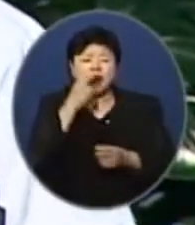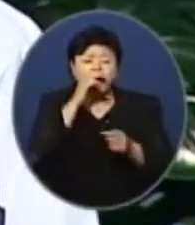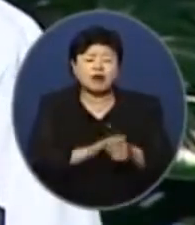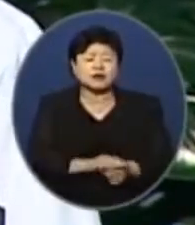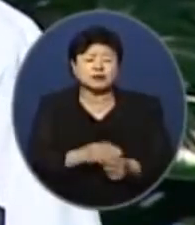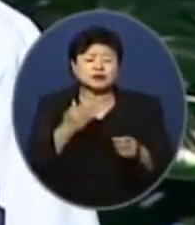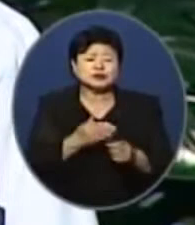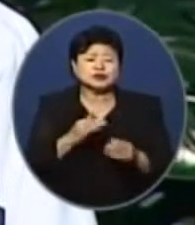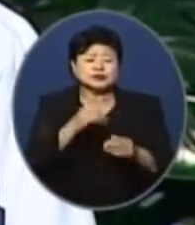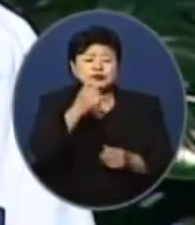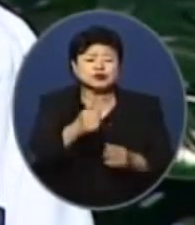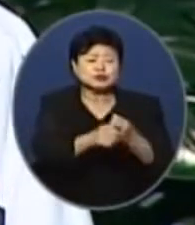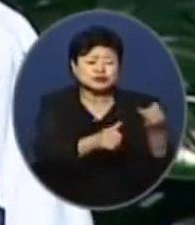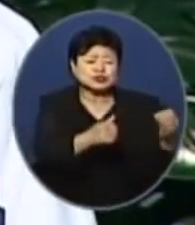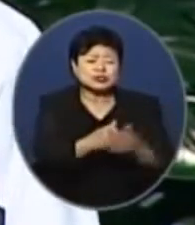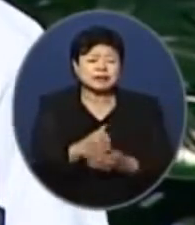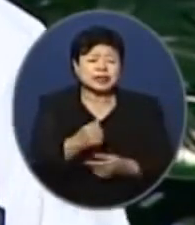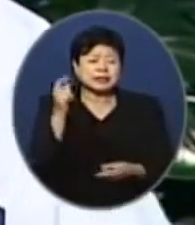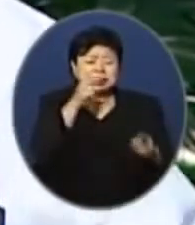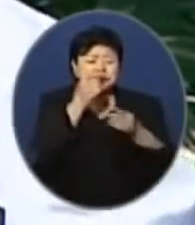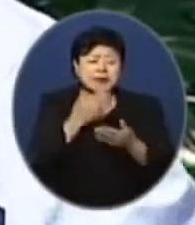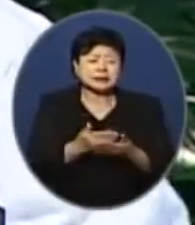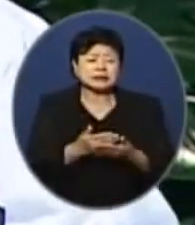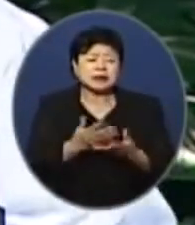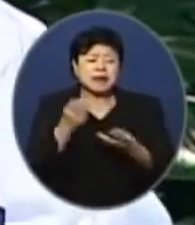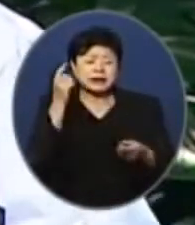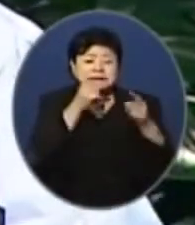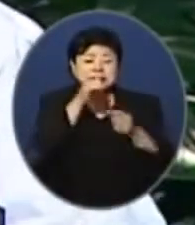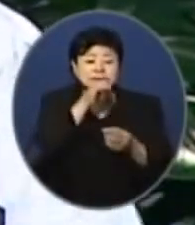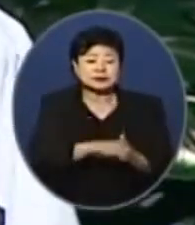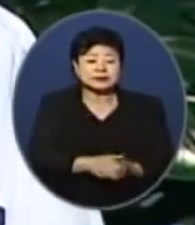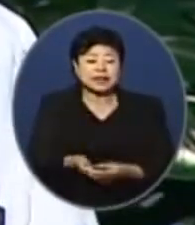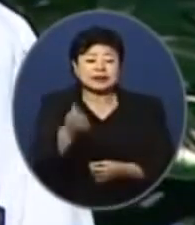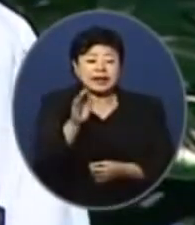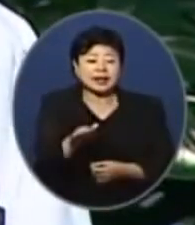모함한 그 집주인의 부인으로부터 받은 상처, 많은